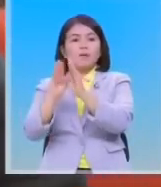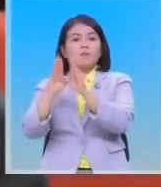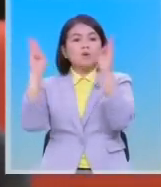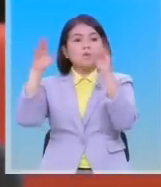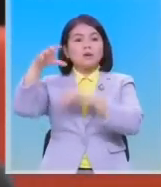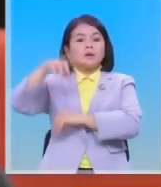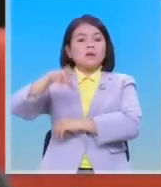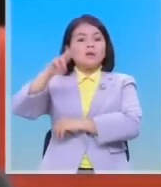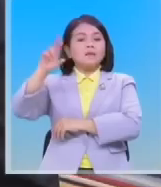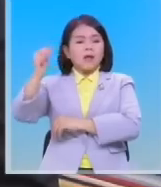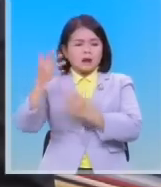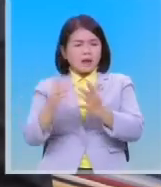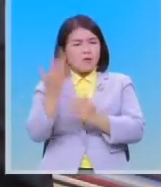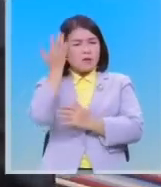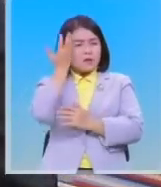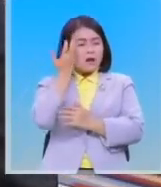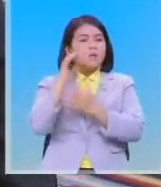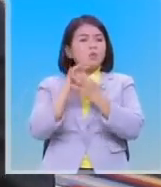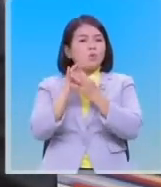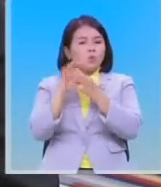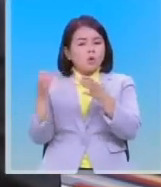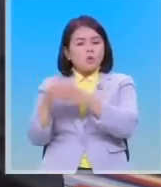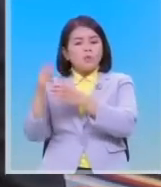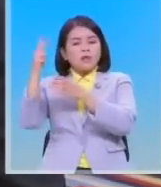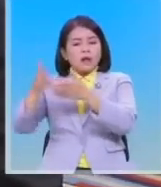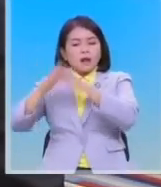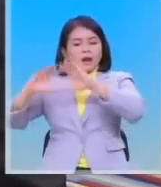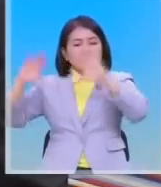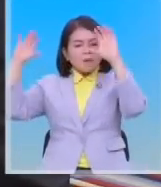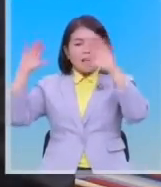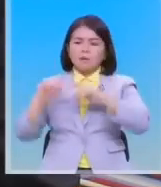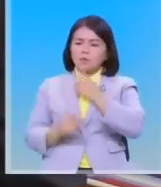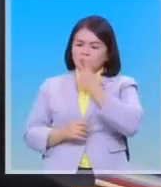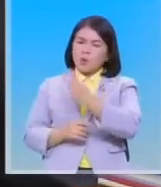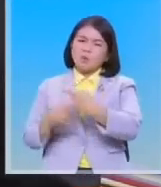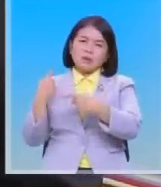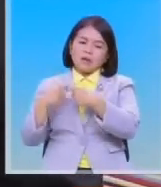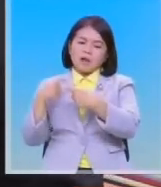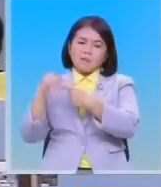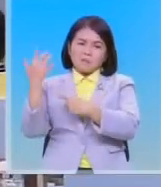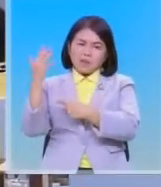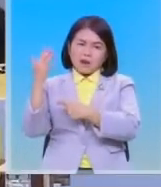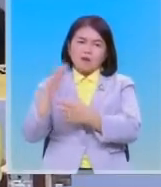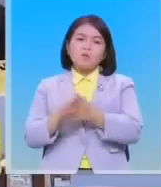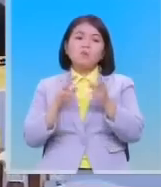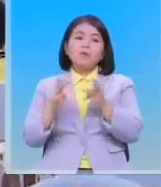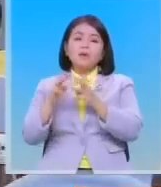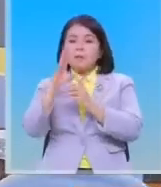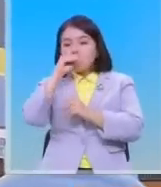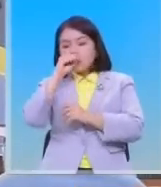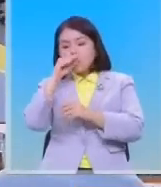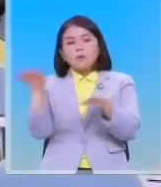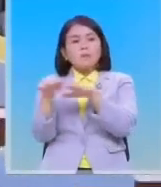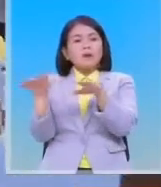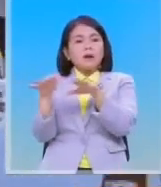การจัดตั้งรัฐบาลในขั้วที่3เนี่ยคุณธนกรมองว่าเกิดขึ้นยากนะแล้วก็เป็นเพียงแค่การเดินเกมของบางพรรคการเมืองเท่